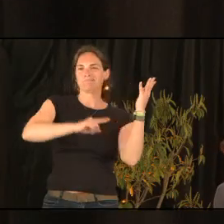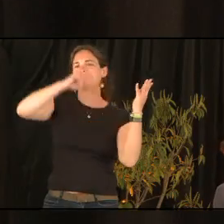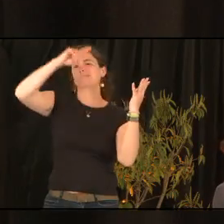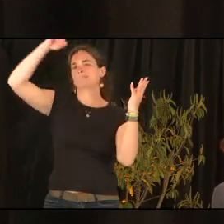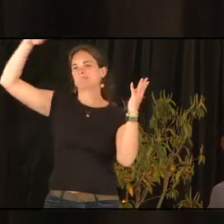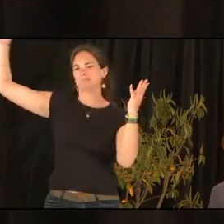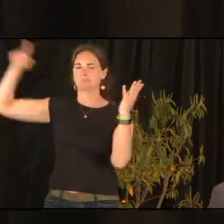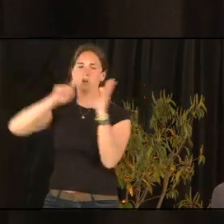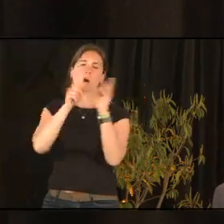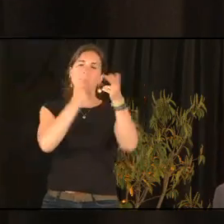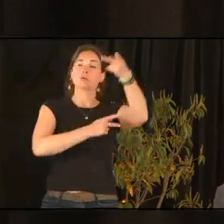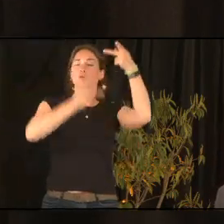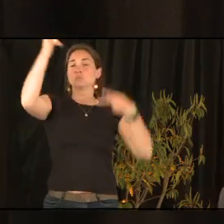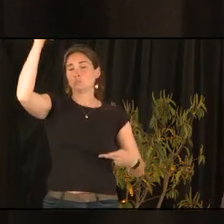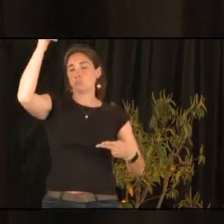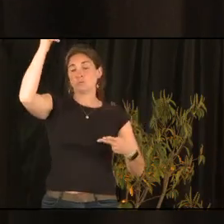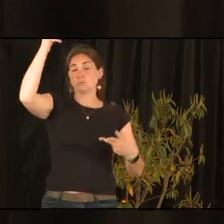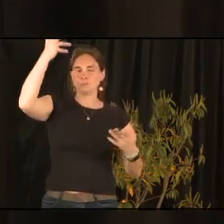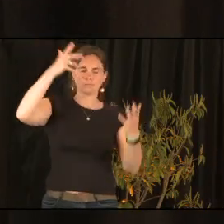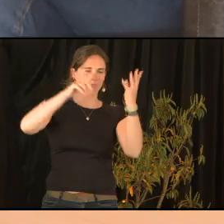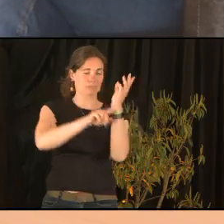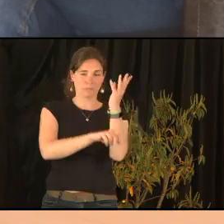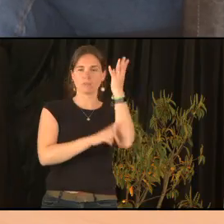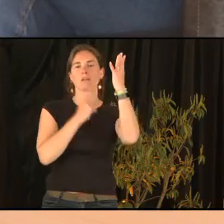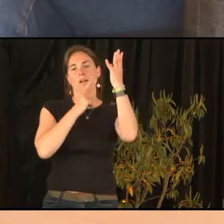échange mort-vivant.